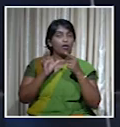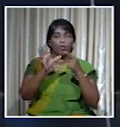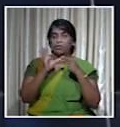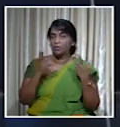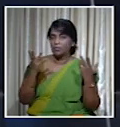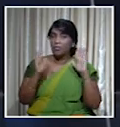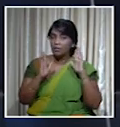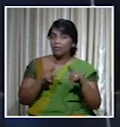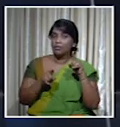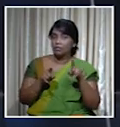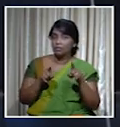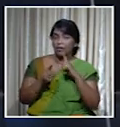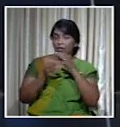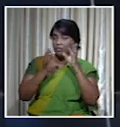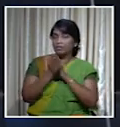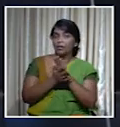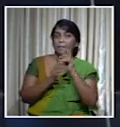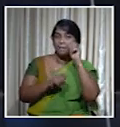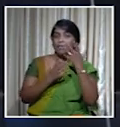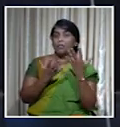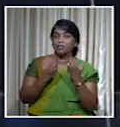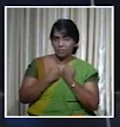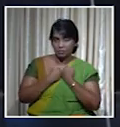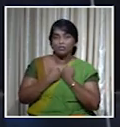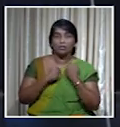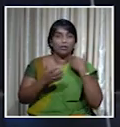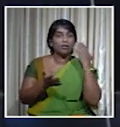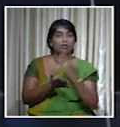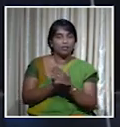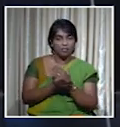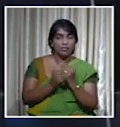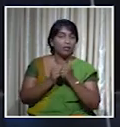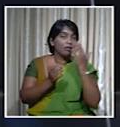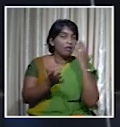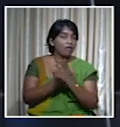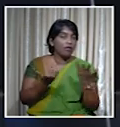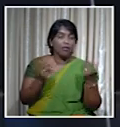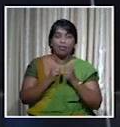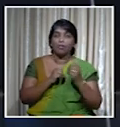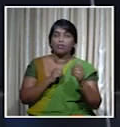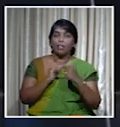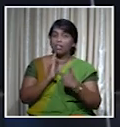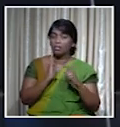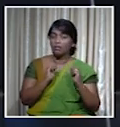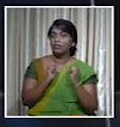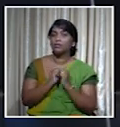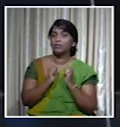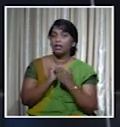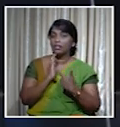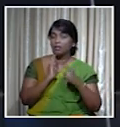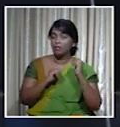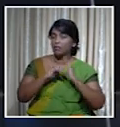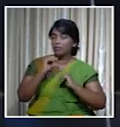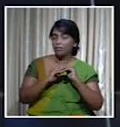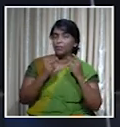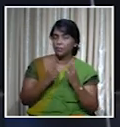බැහැ. නමුත් මේකේ පැහැදිලිව රටේ ජනතාවට අවශ්‍ය වෙන්නේ නවත්තන ක්‍රමවේදයක්. නවත්තන ක්‍රමවේදයට තියෙන්නේ තාක්ෂණික ක්‍රමවේදයක්. තාක්ෂණික